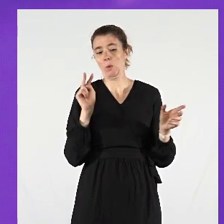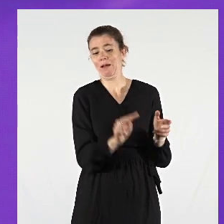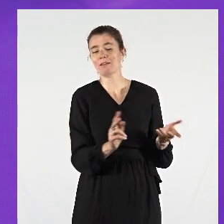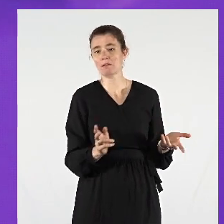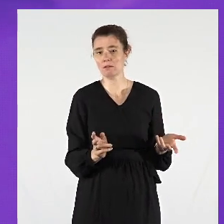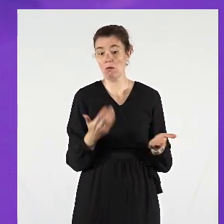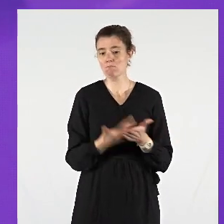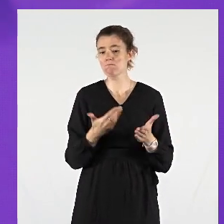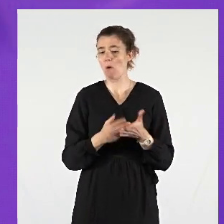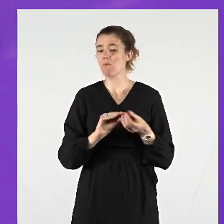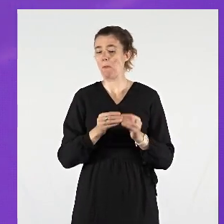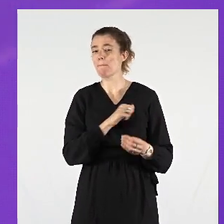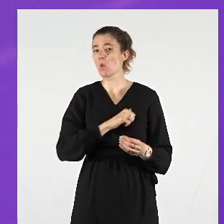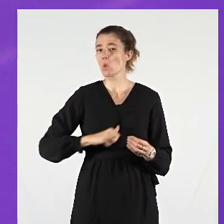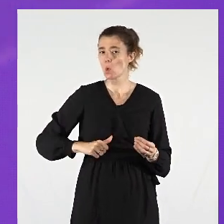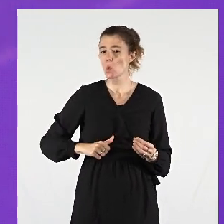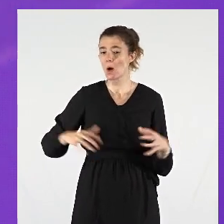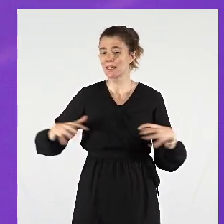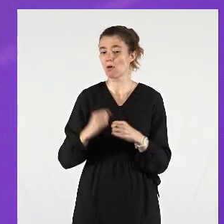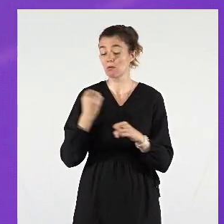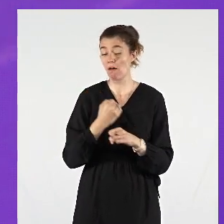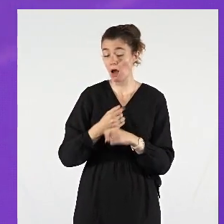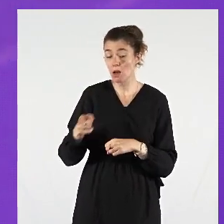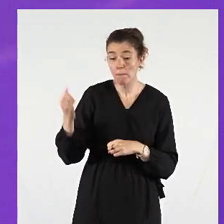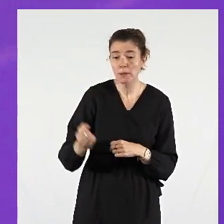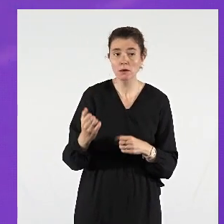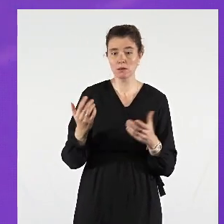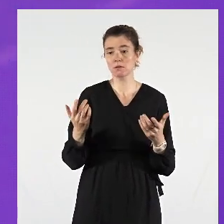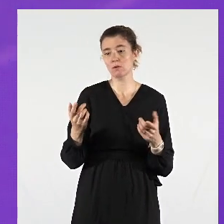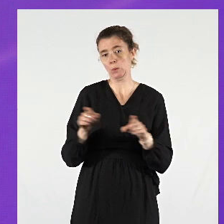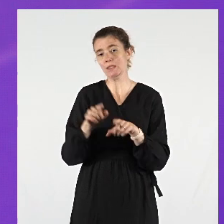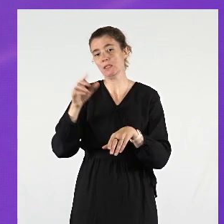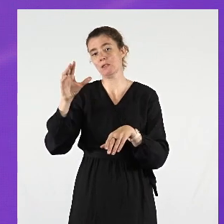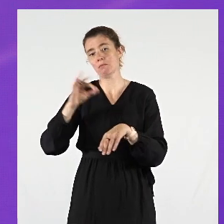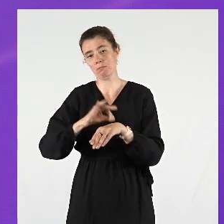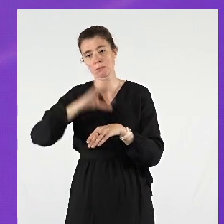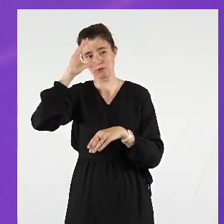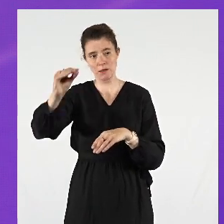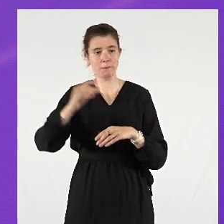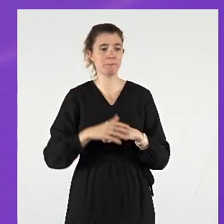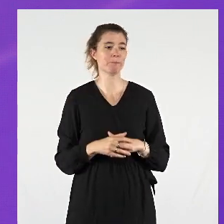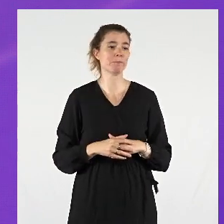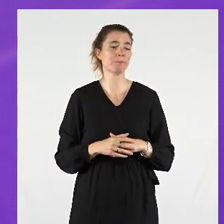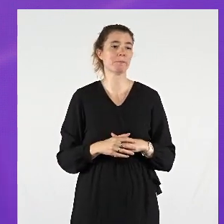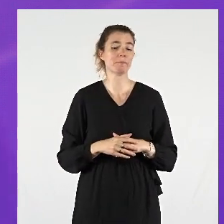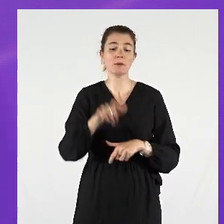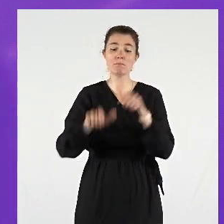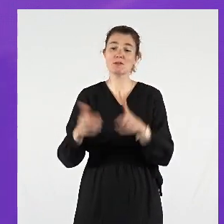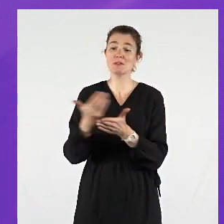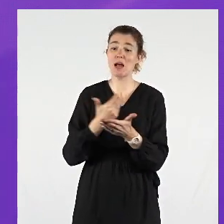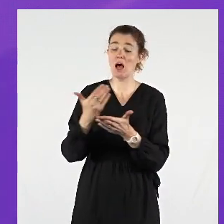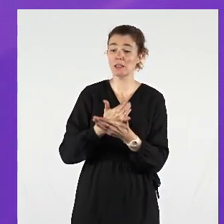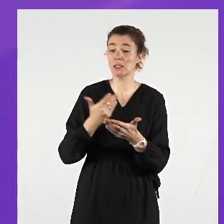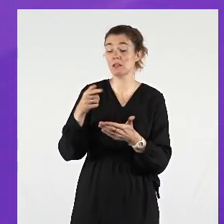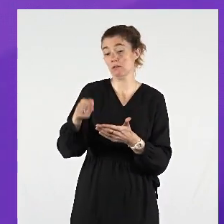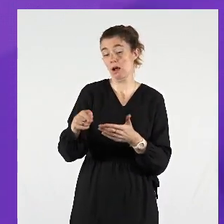sinistralité particulièrement importante en termes d'accidents du travail, mais aussi de maladies professionnelles. Les salariés du secteur sont aussi exposés à un certain